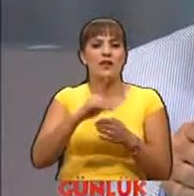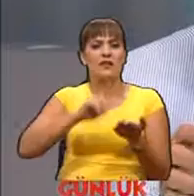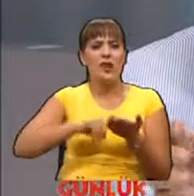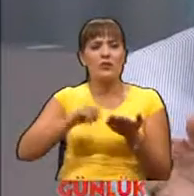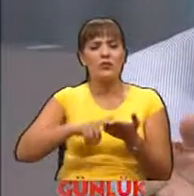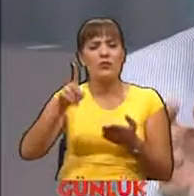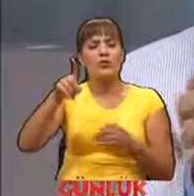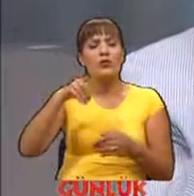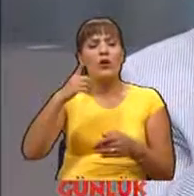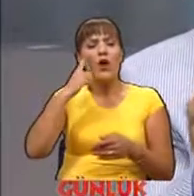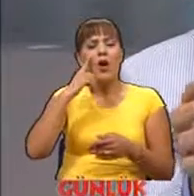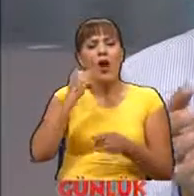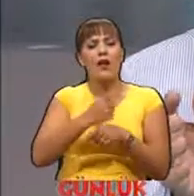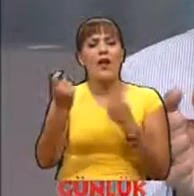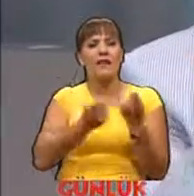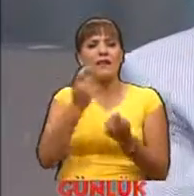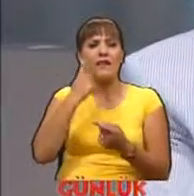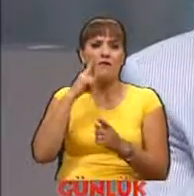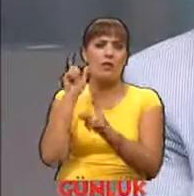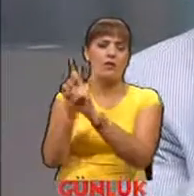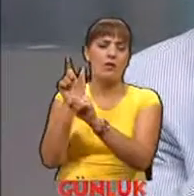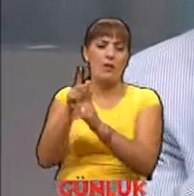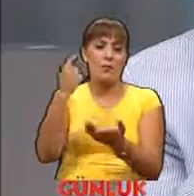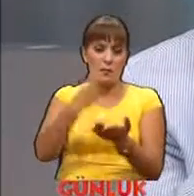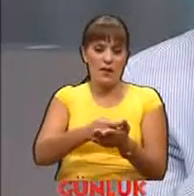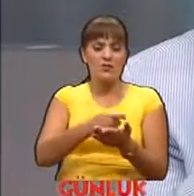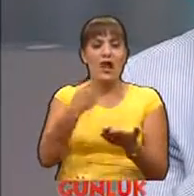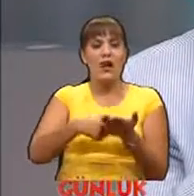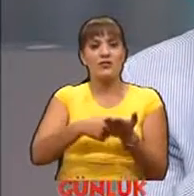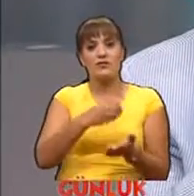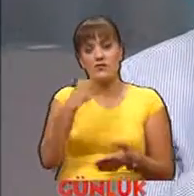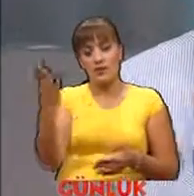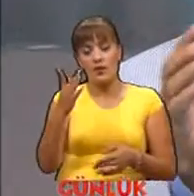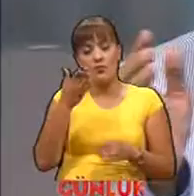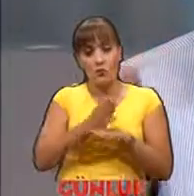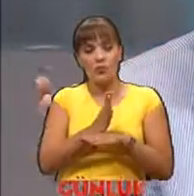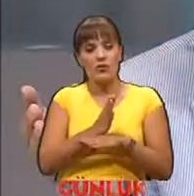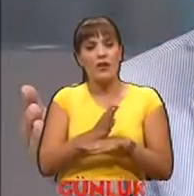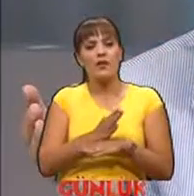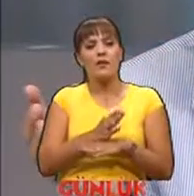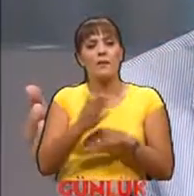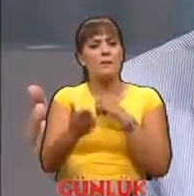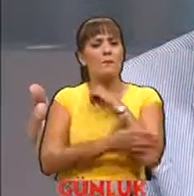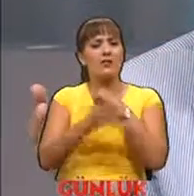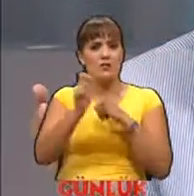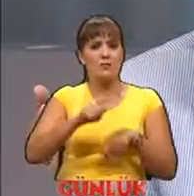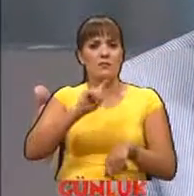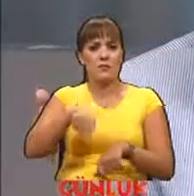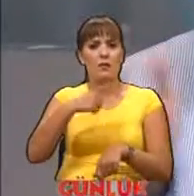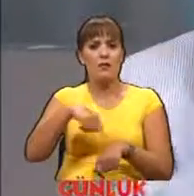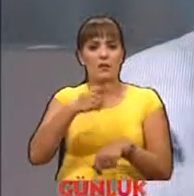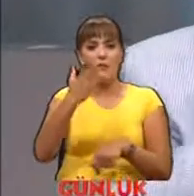Tapudaki görevler yani devleti koruyor. Peşin olarak harç ödenmesi mümkün iken bağış